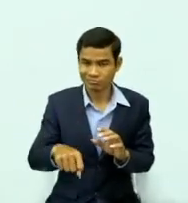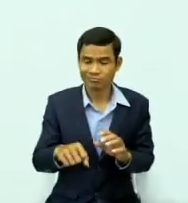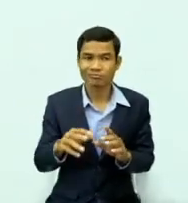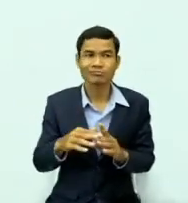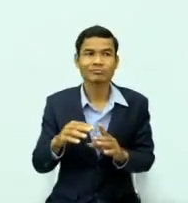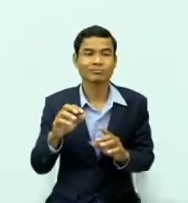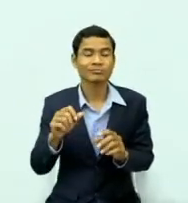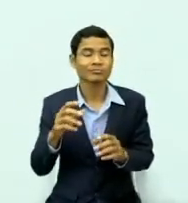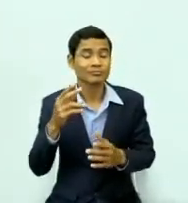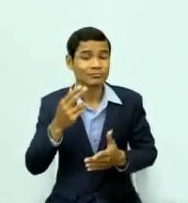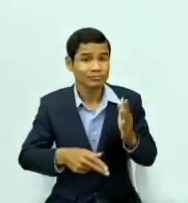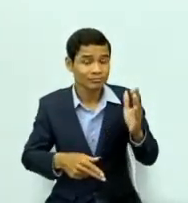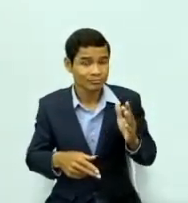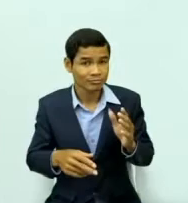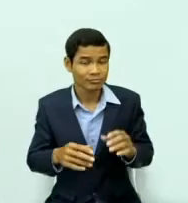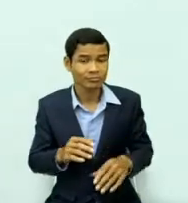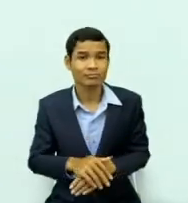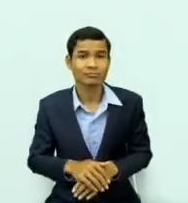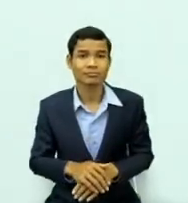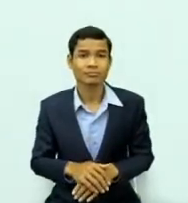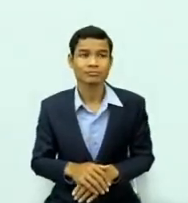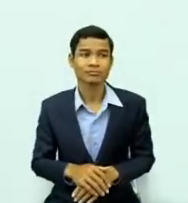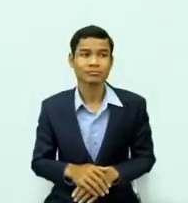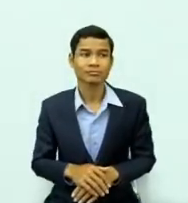ở với con chà